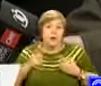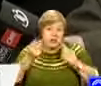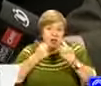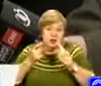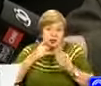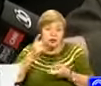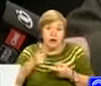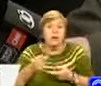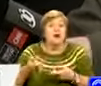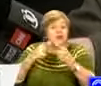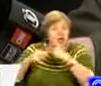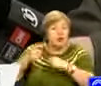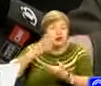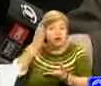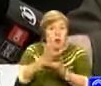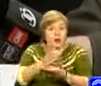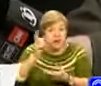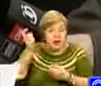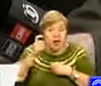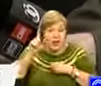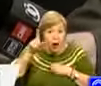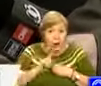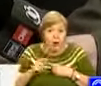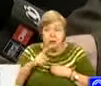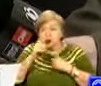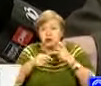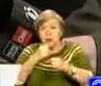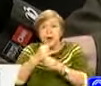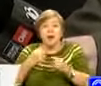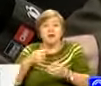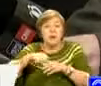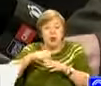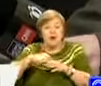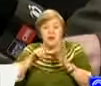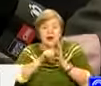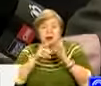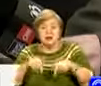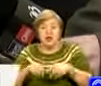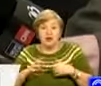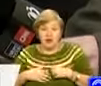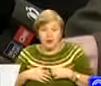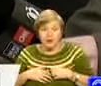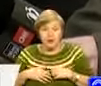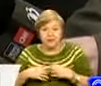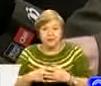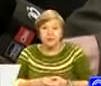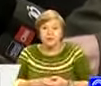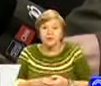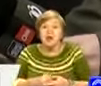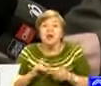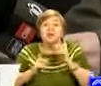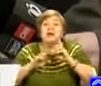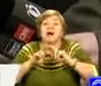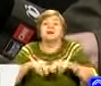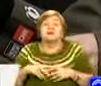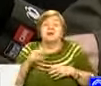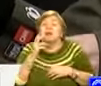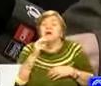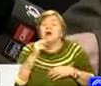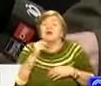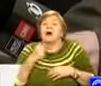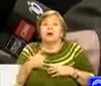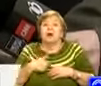apoi cu decizia și apoi o discutăm. Referitor la... pentru că doar stând de vorbă, noi uităm că